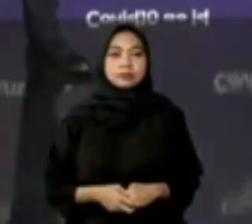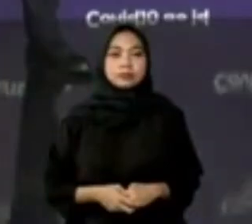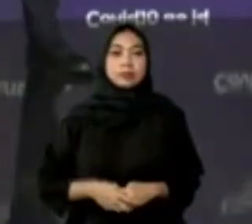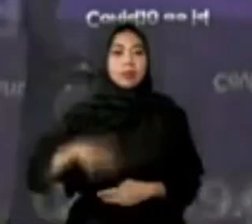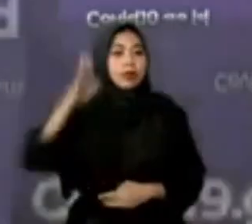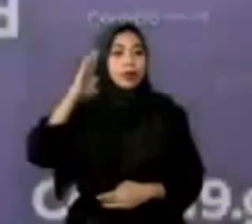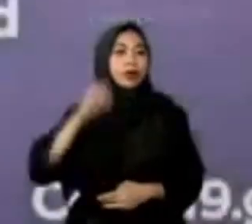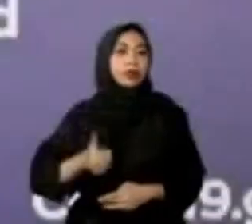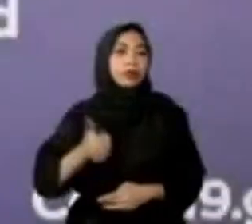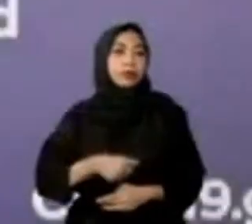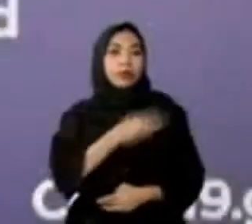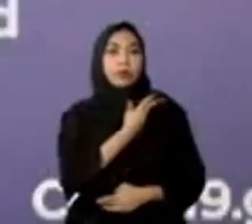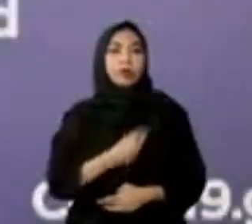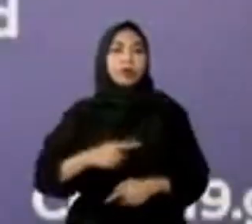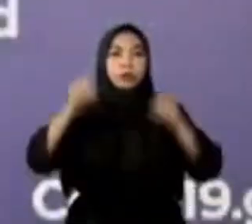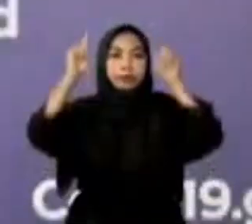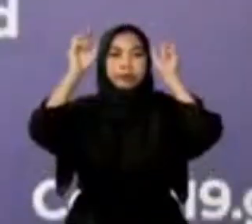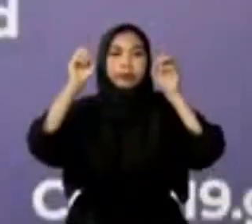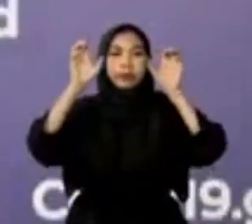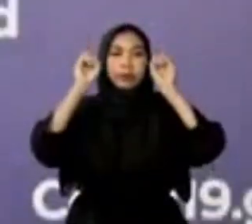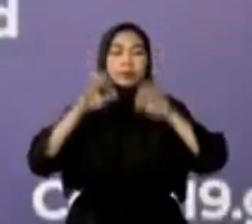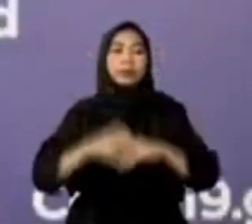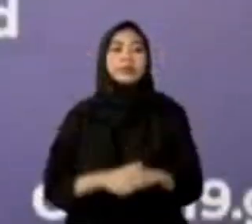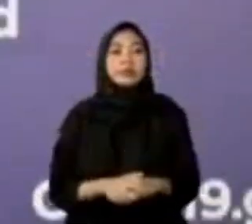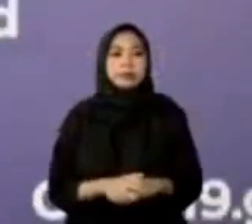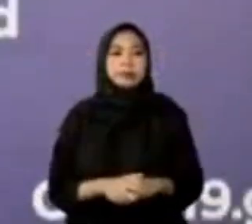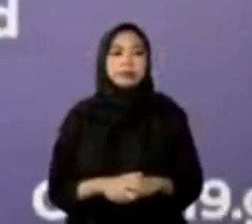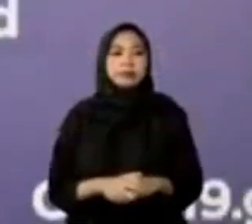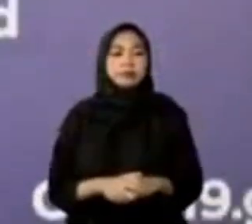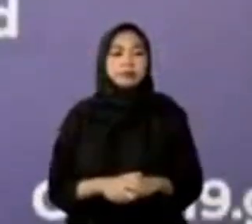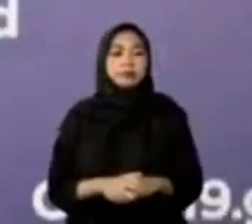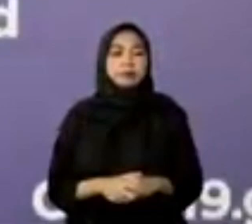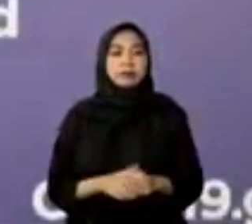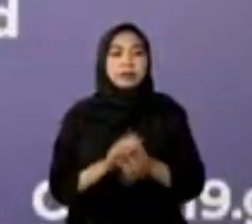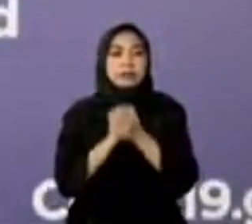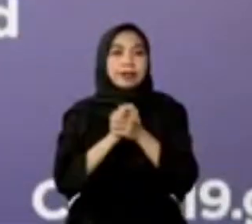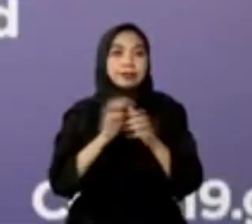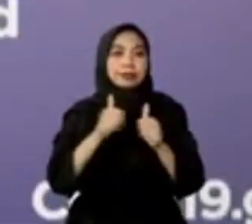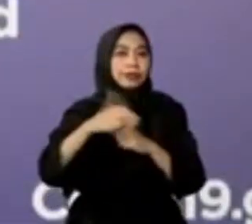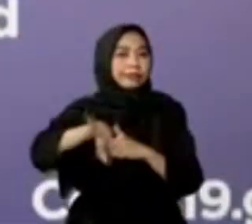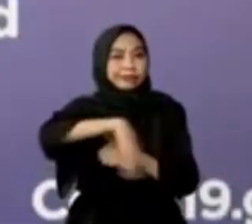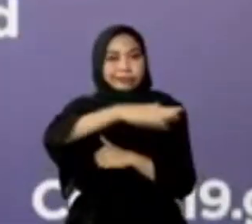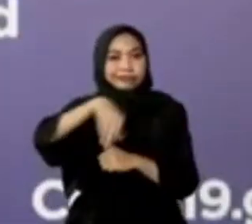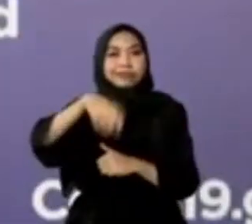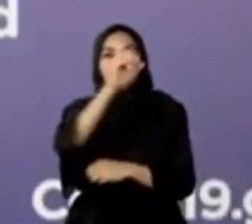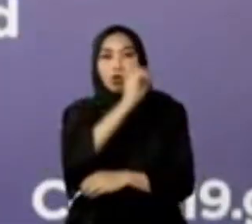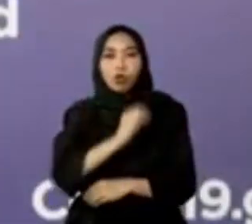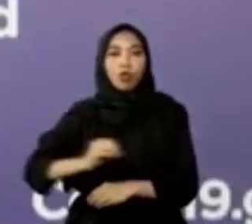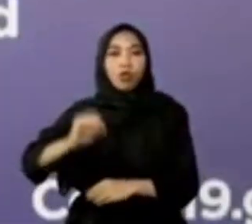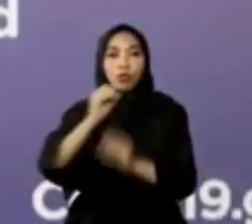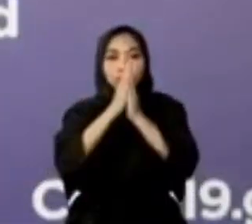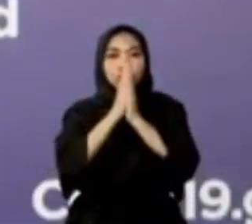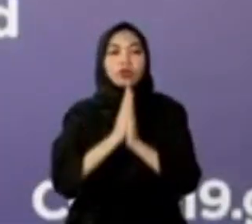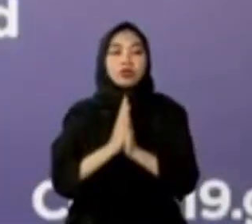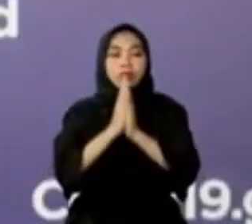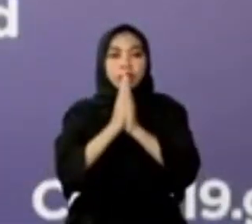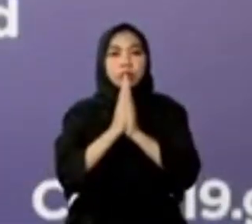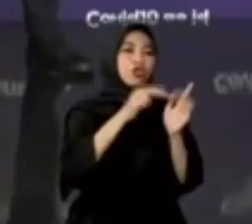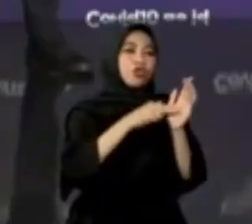Assalamualaikum warahmatullahi wabarakatuh. Salam sejahtera bagi kita semua. Om Swastiastu, Namo